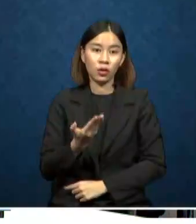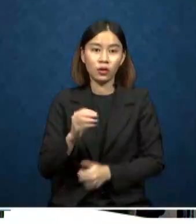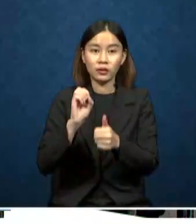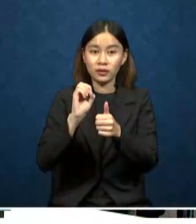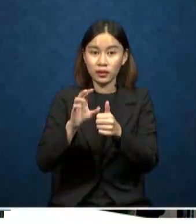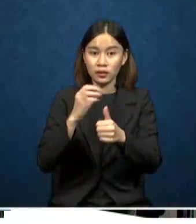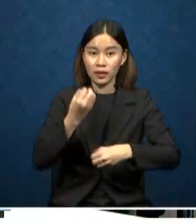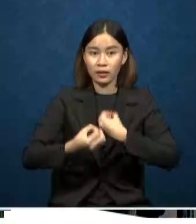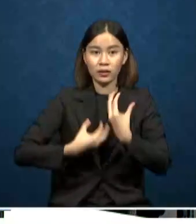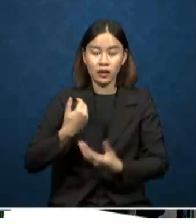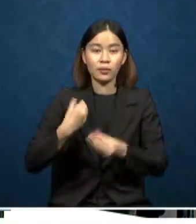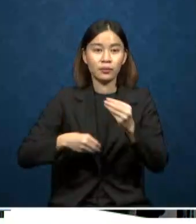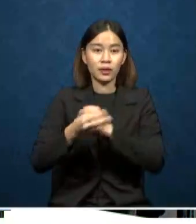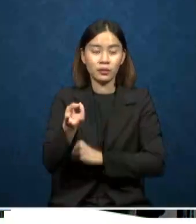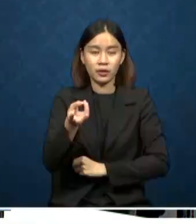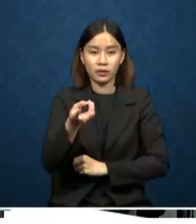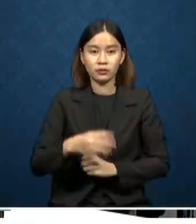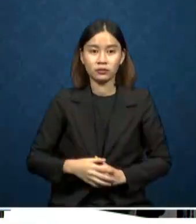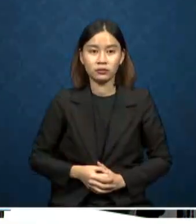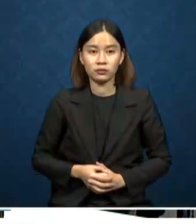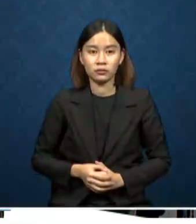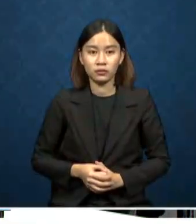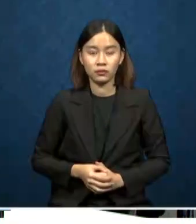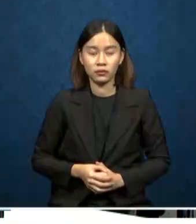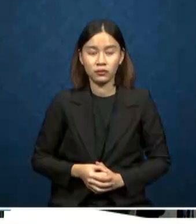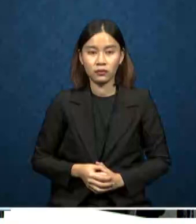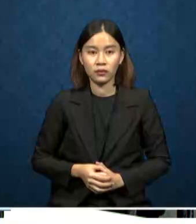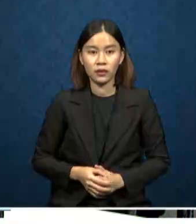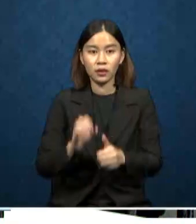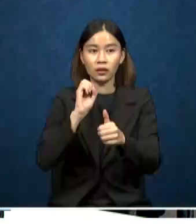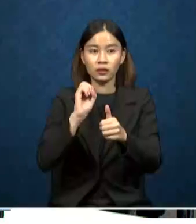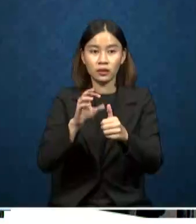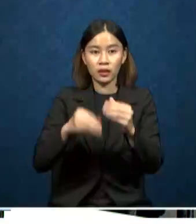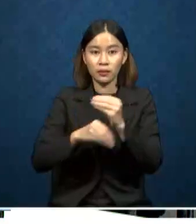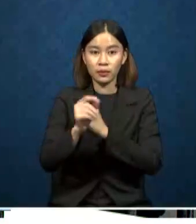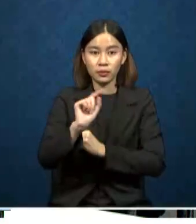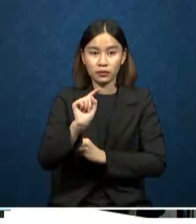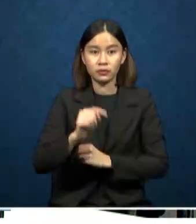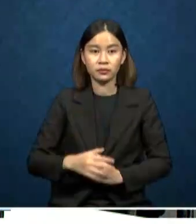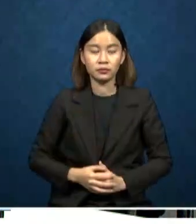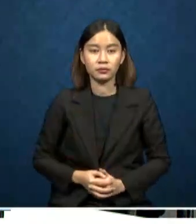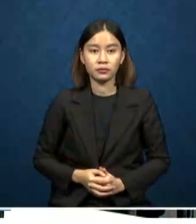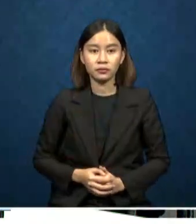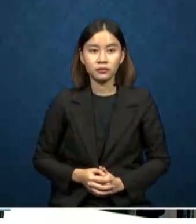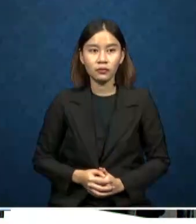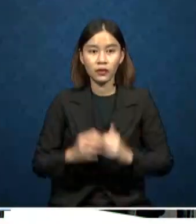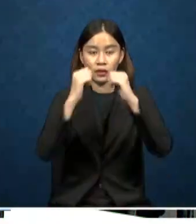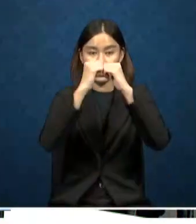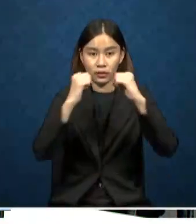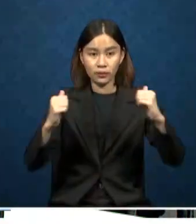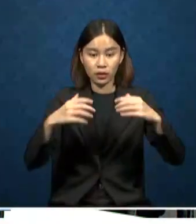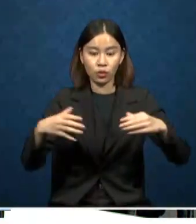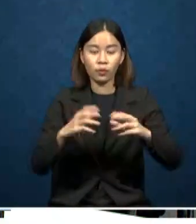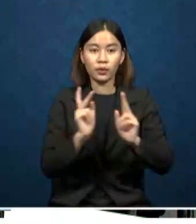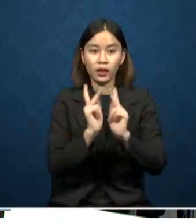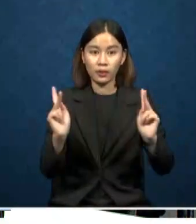เสนอเพิ่มเติมสักเล็กน้อยนะคะก็คือที่ข้อเสนอเพิ่มเติมก็คือว่าไอ้สำนักงานคณะ